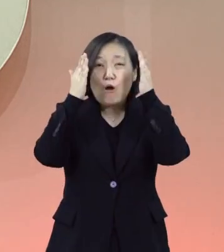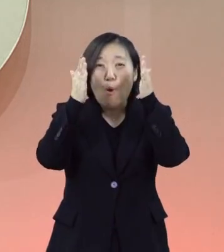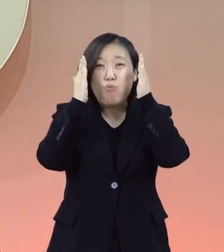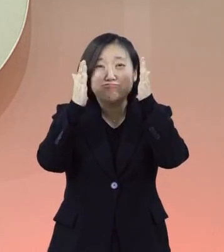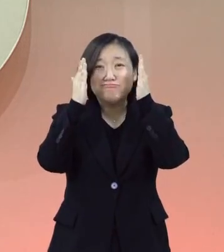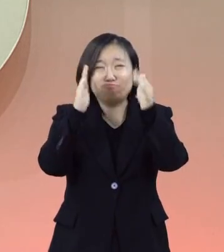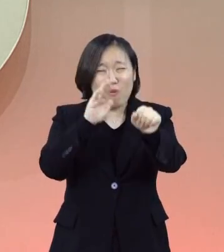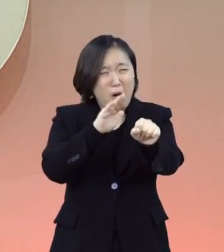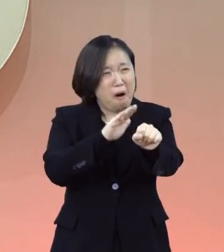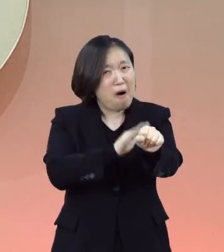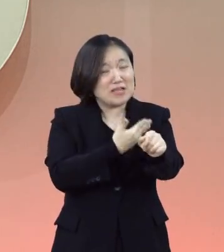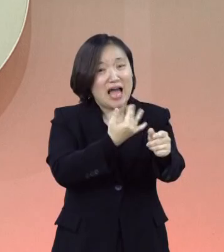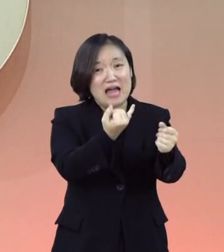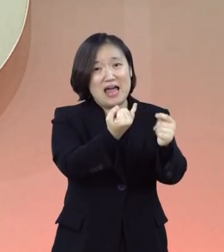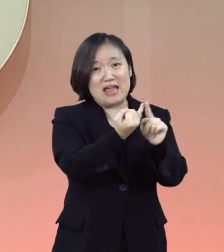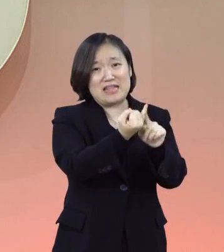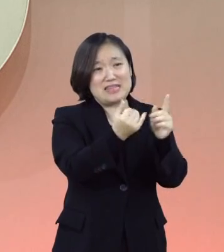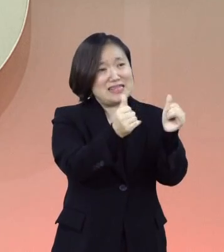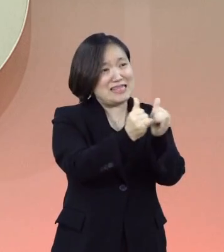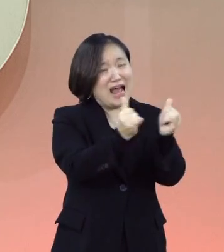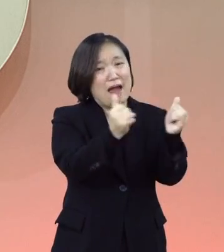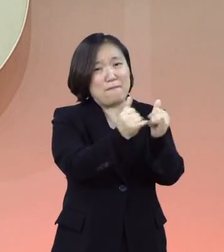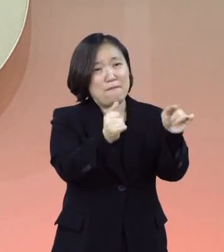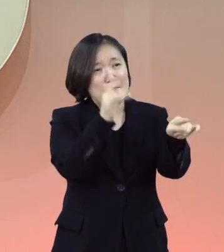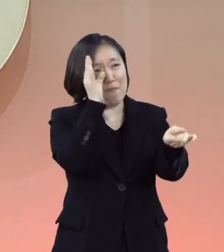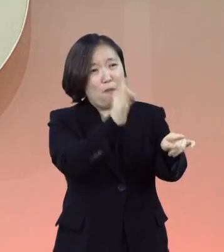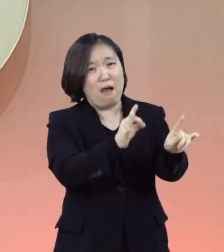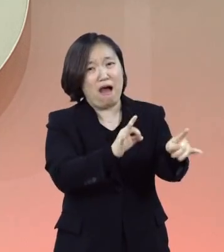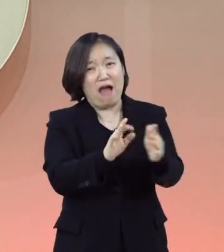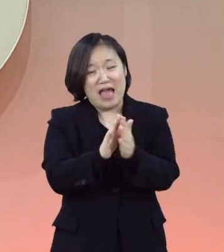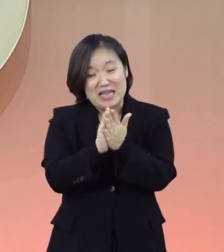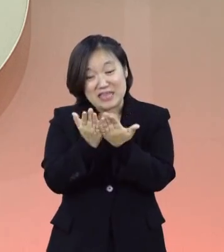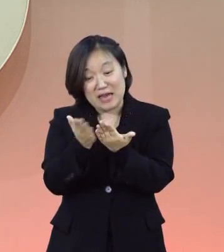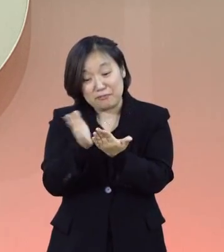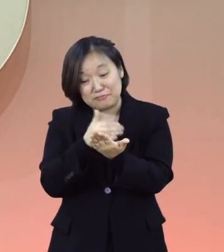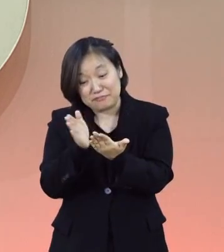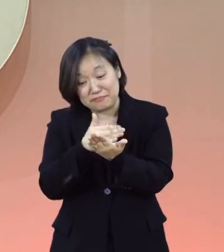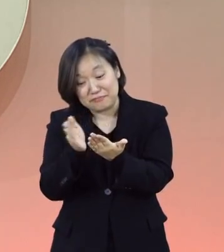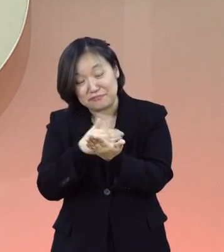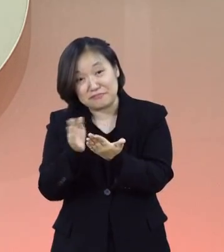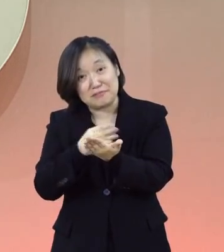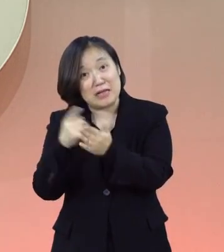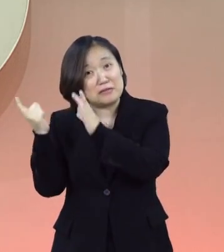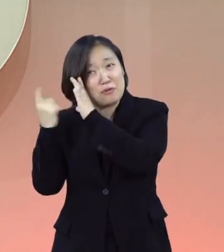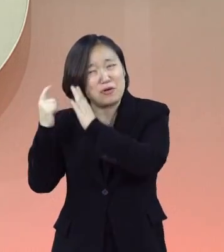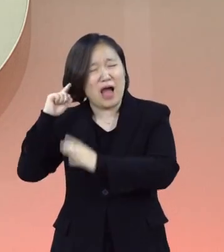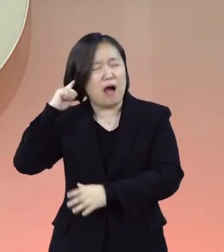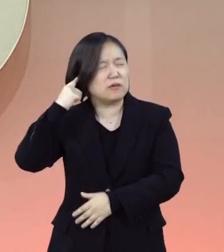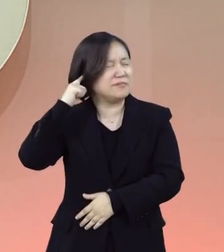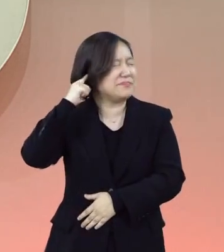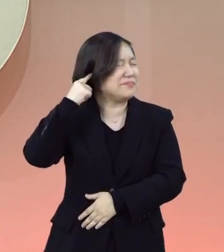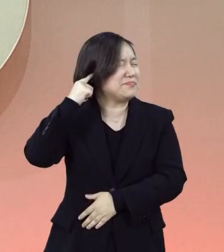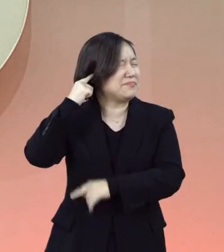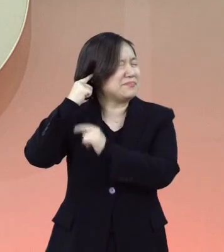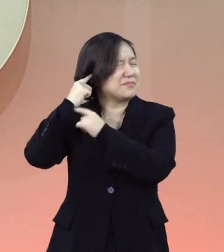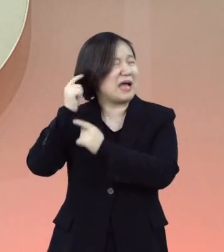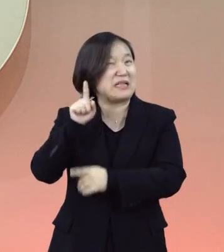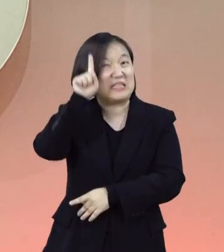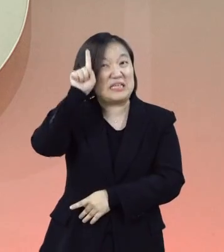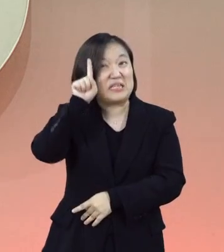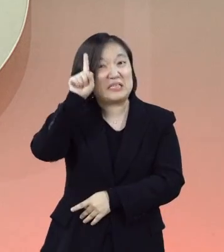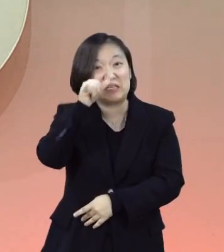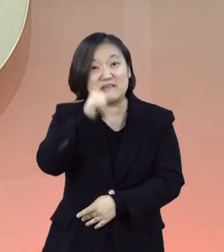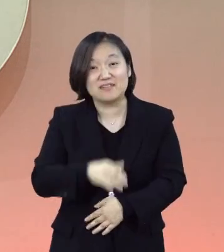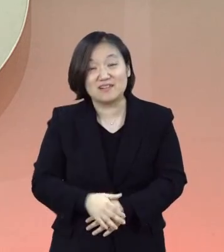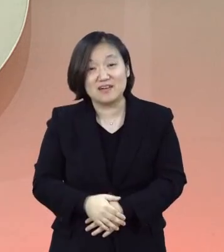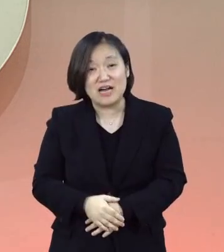도서관, 독서실 가서 옆에서 책 넘기는 소리만 들어도 짜증나서 그 책 좀 살살 넘겨달라느니, 꼭